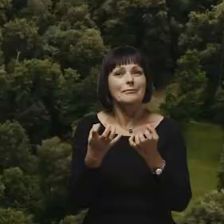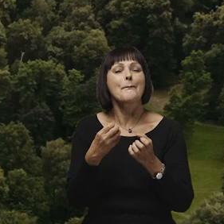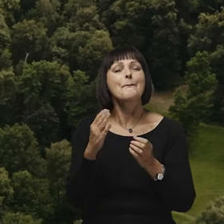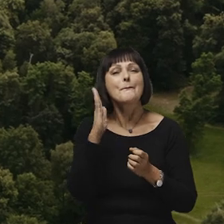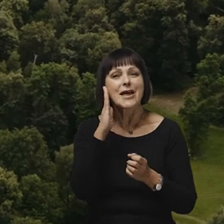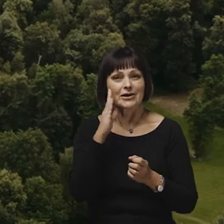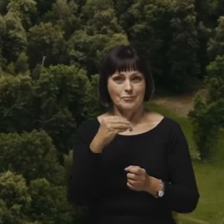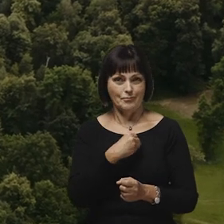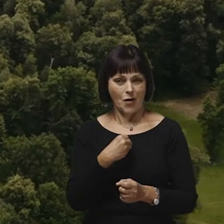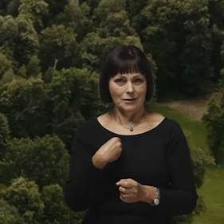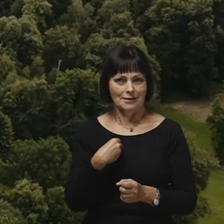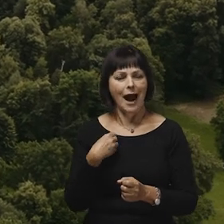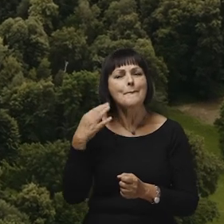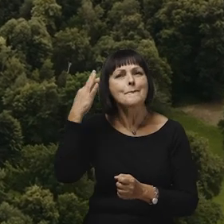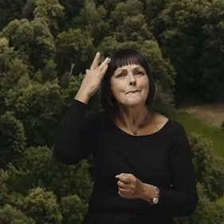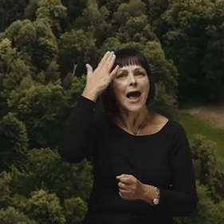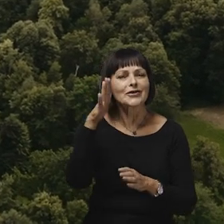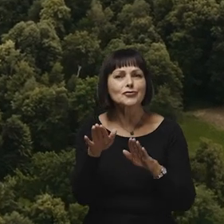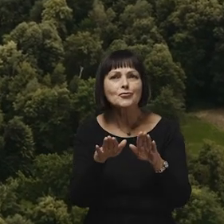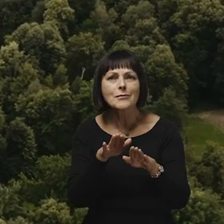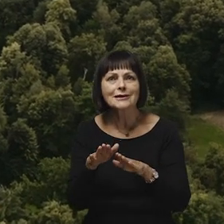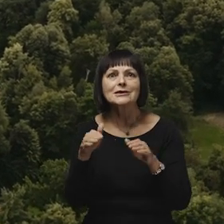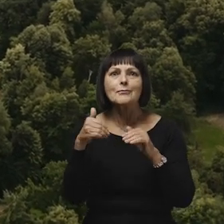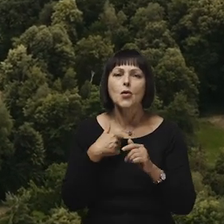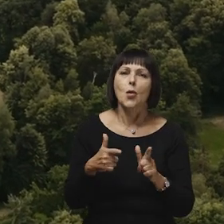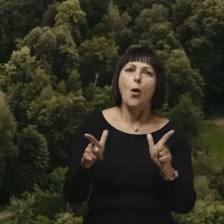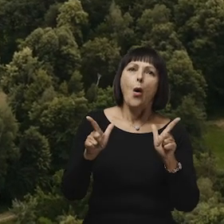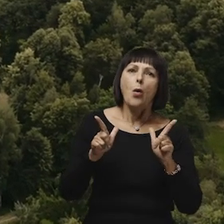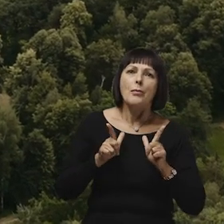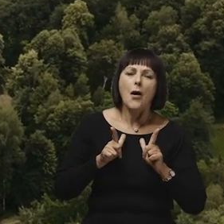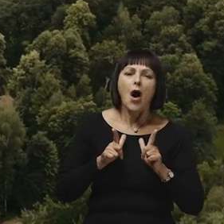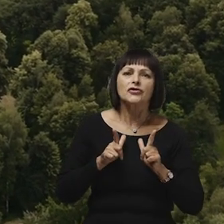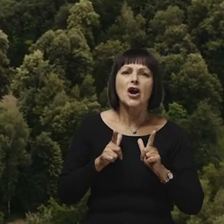kraju. Marzył o miejscu, w którym mógłby wypoczywać